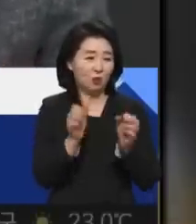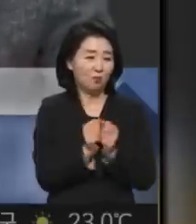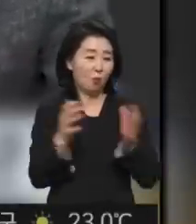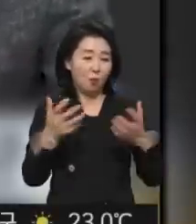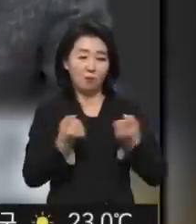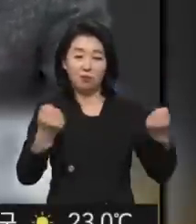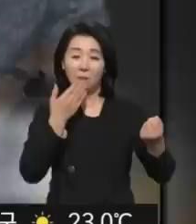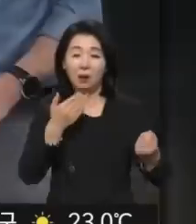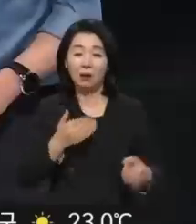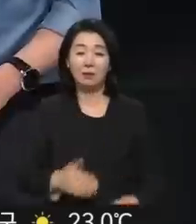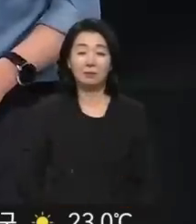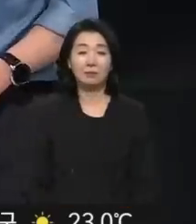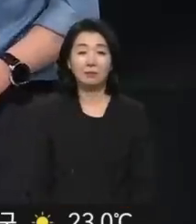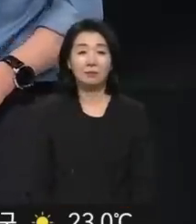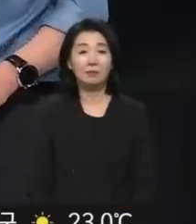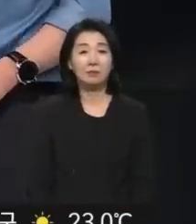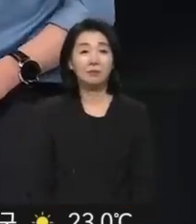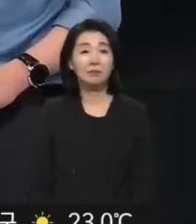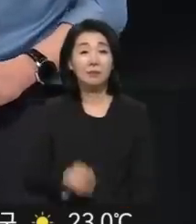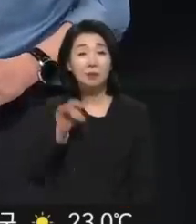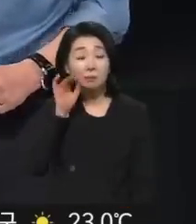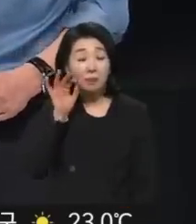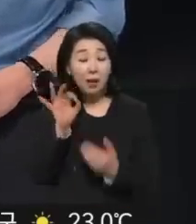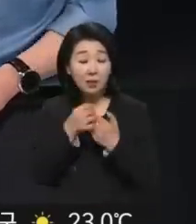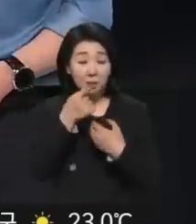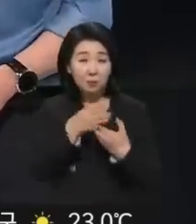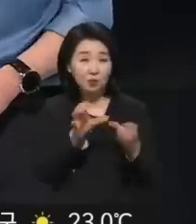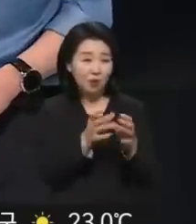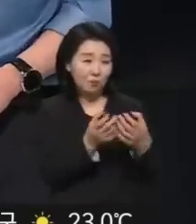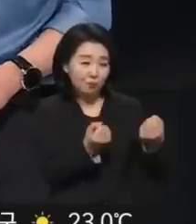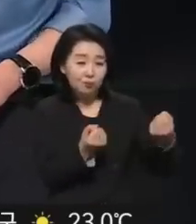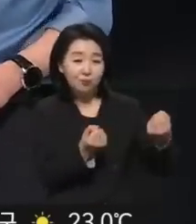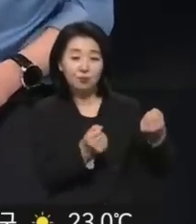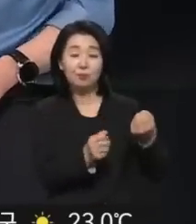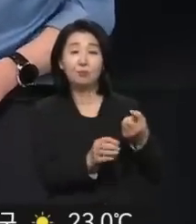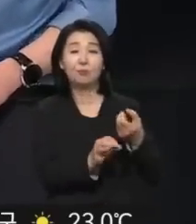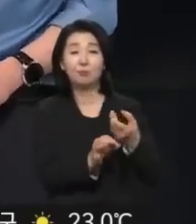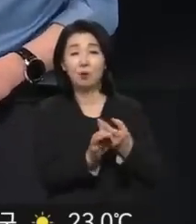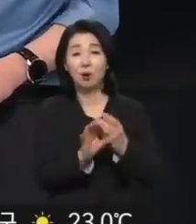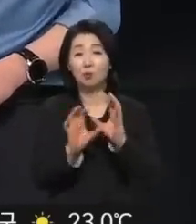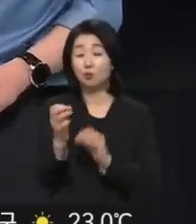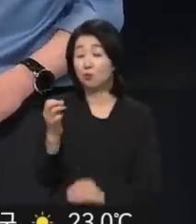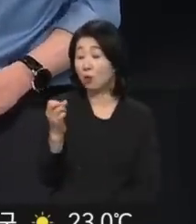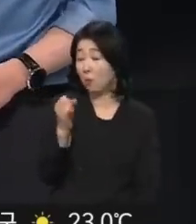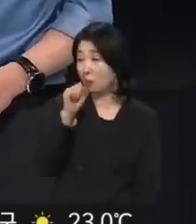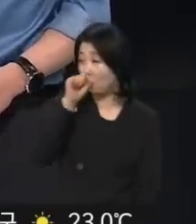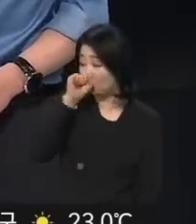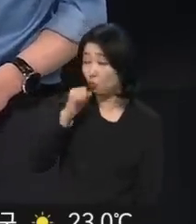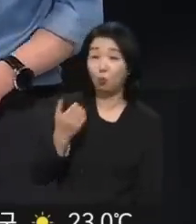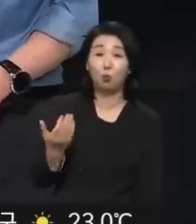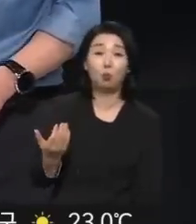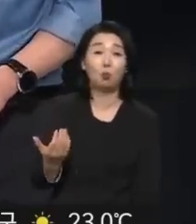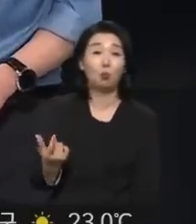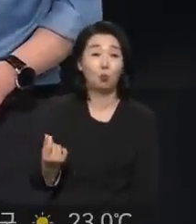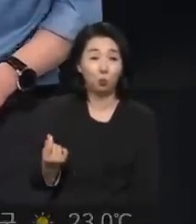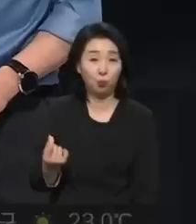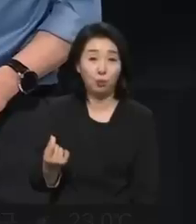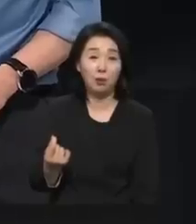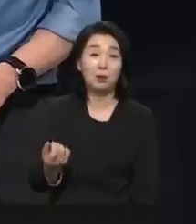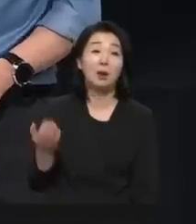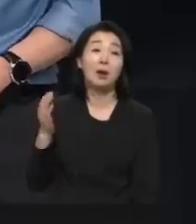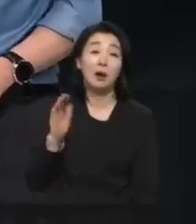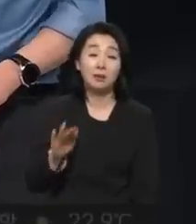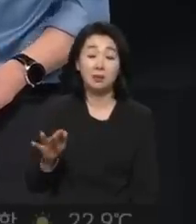보는. 만일 민주당이 분열된다면 국민의힘에겐 호재가 될 수도 있겠죠.